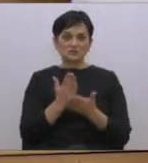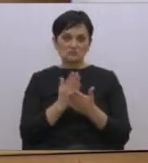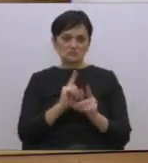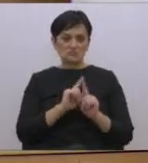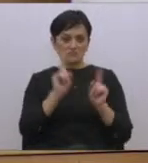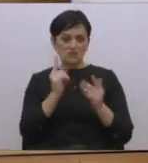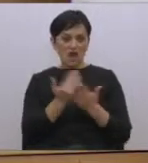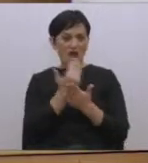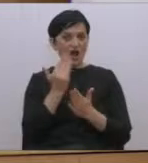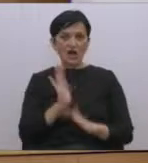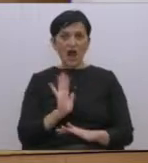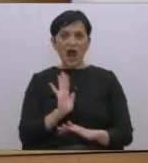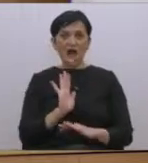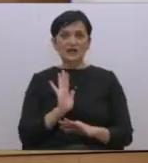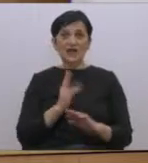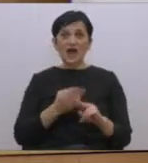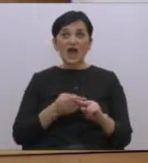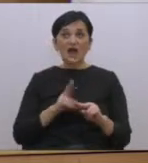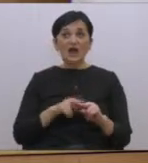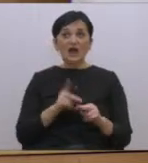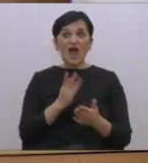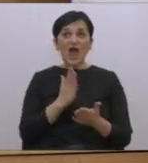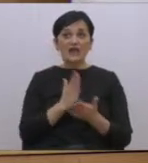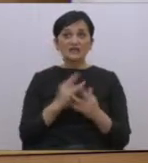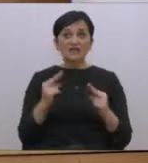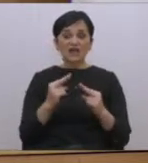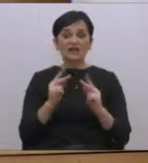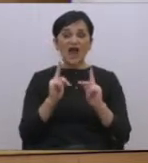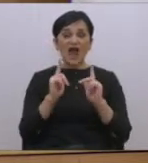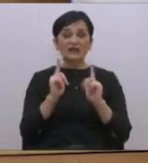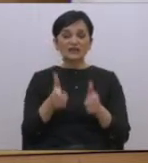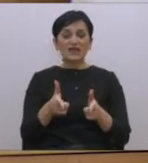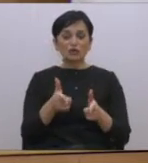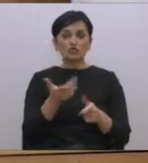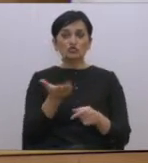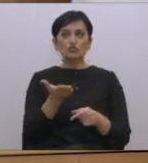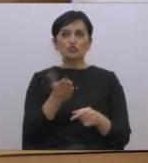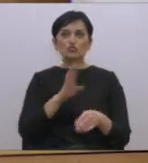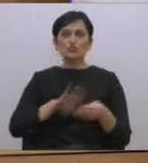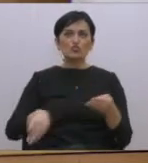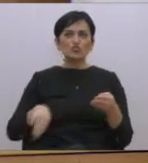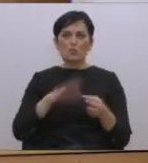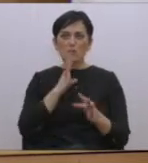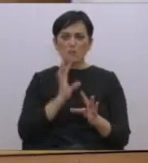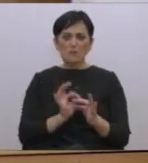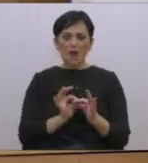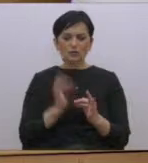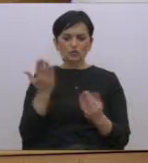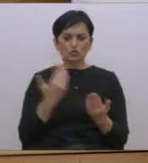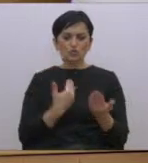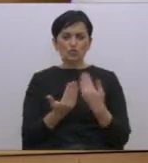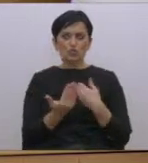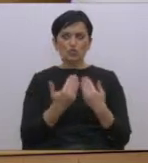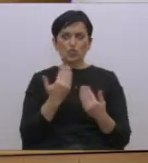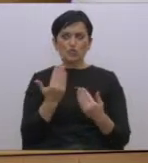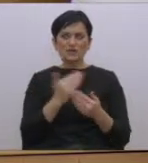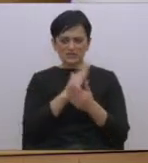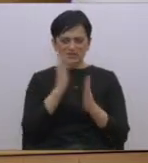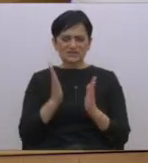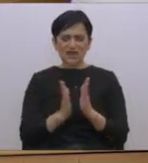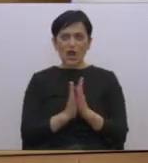cot magramara, esaris. Ideea este că la asta urmează imdenat, ramdenat up asuhism geblot, udgebit, tkwen,